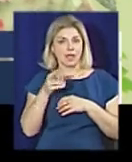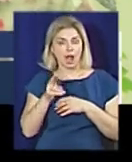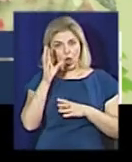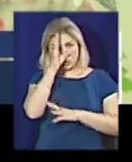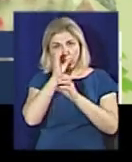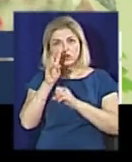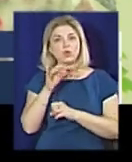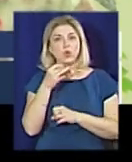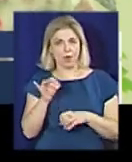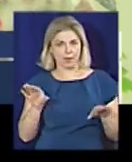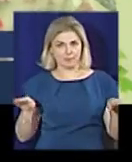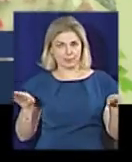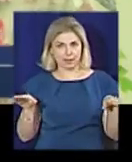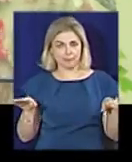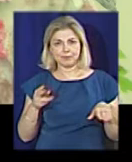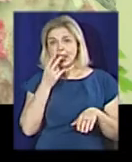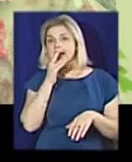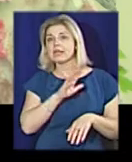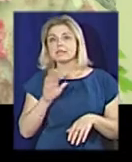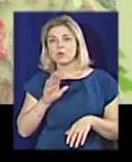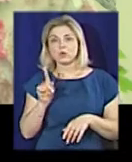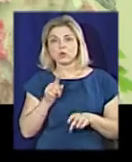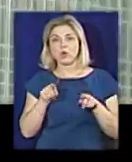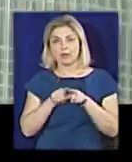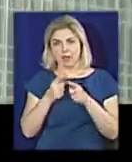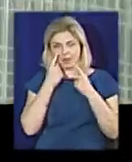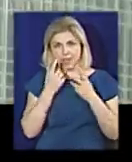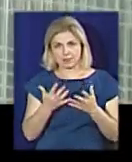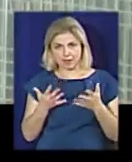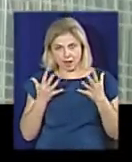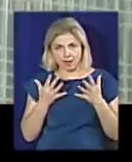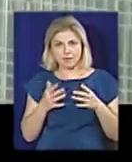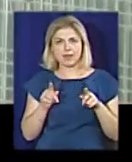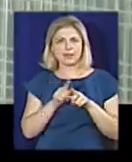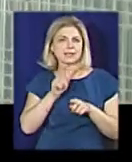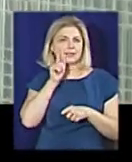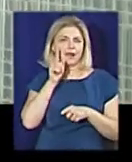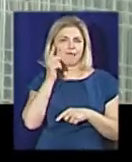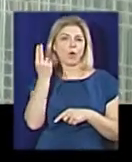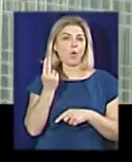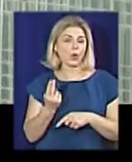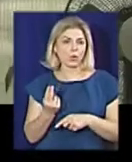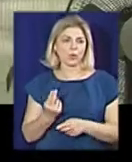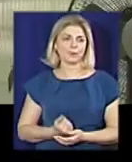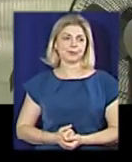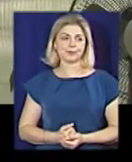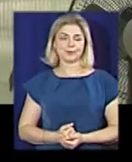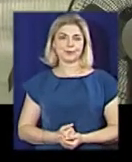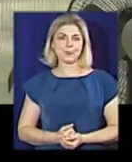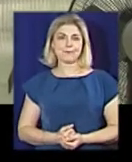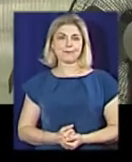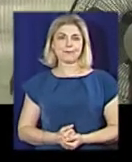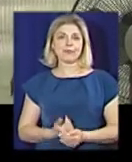метелик. Не дивлячись на те, що вона така яскрава, такого зеленоватого кольору.